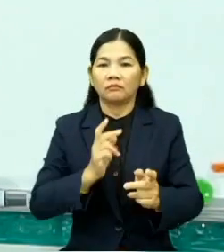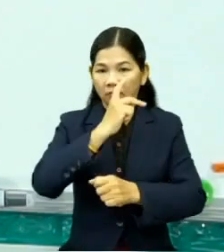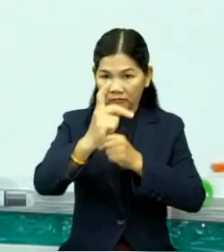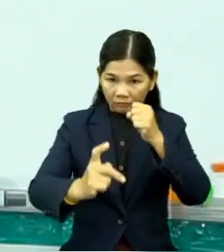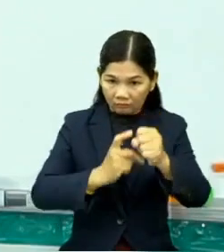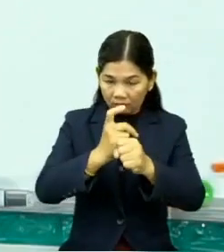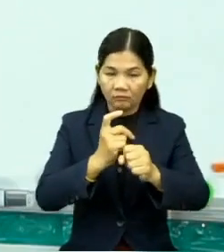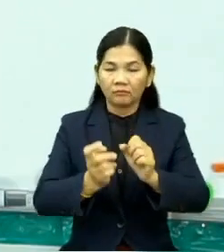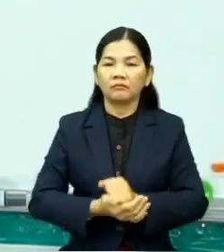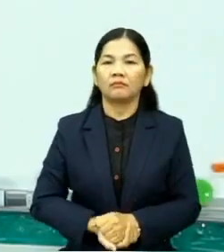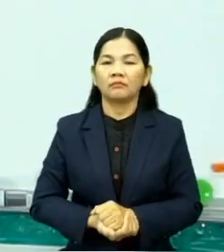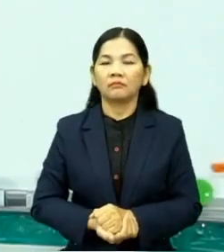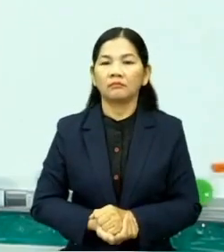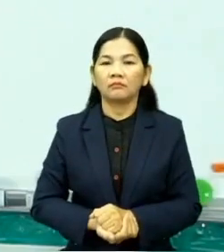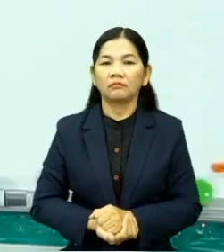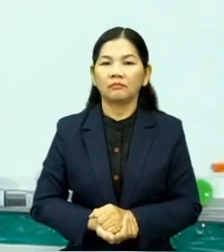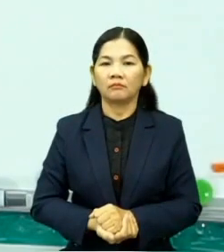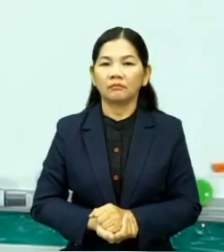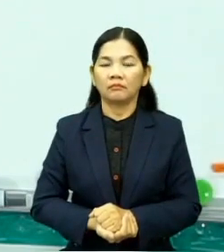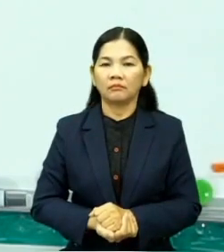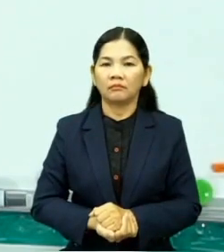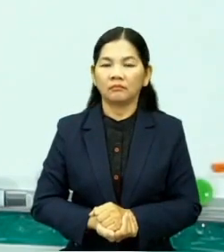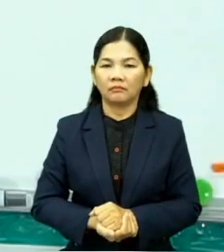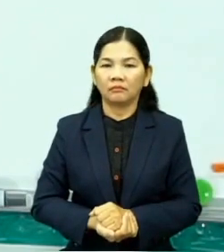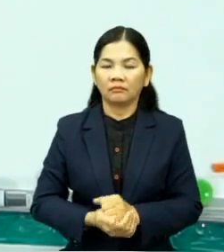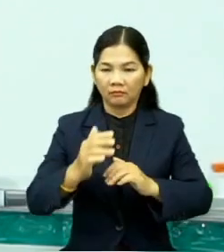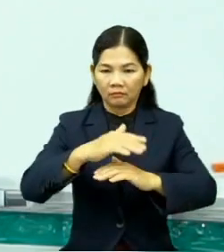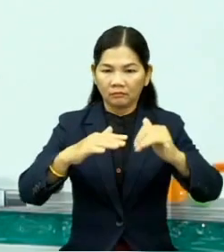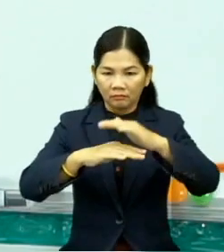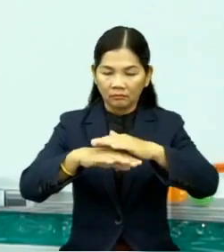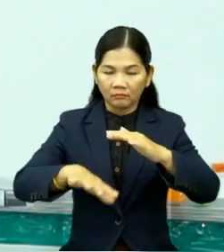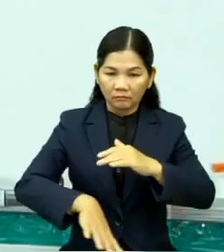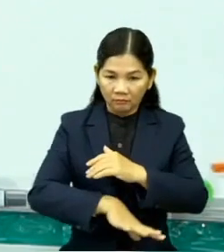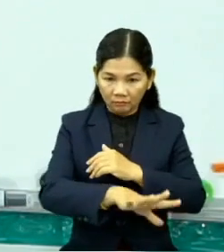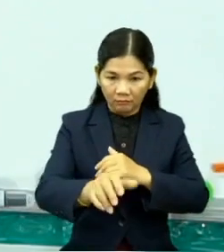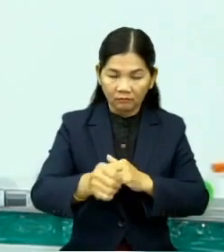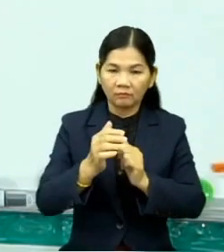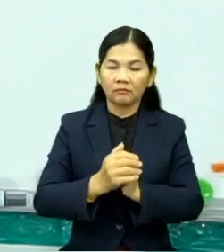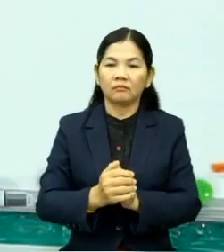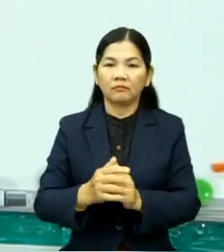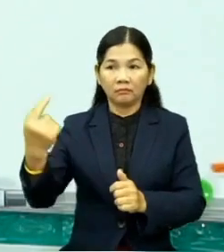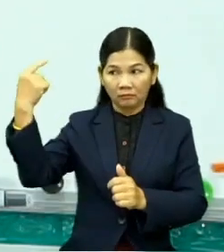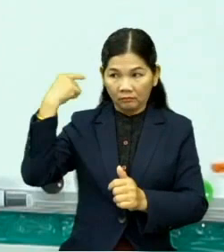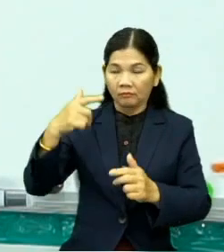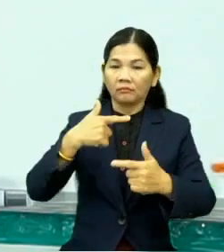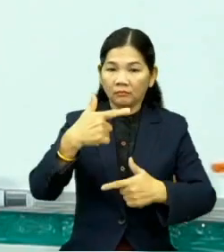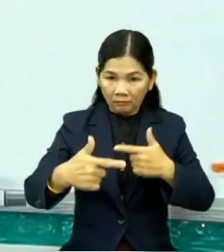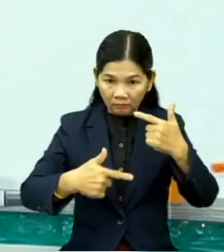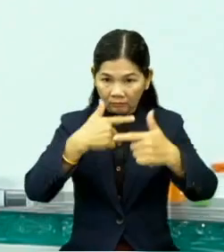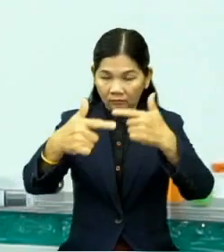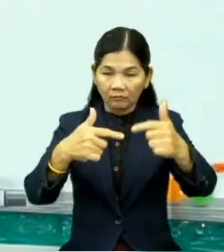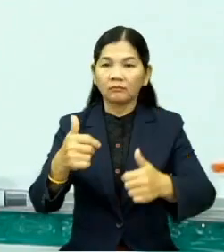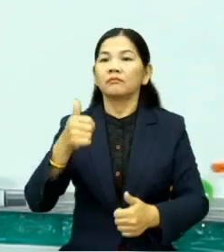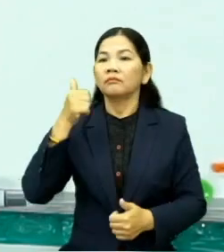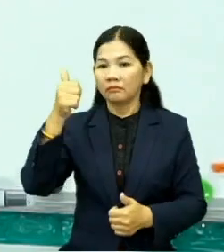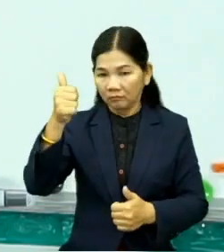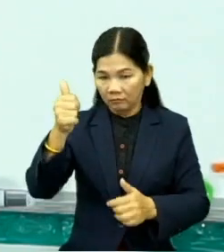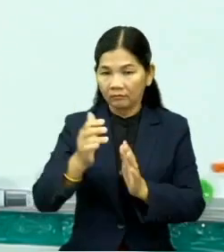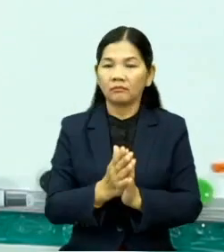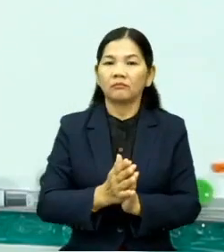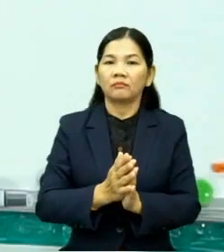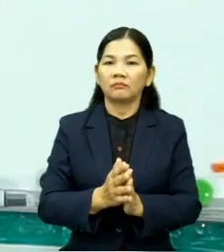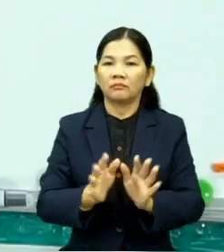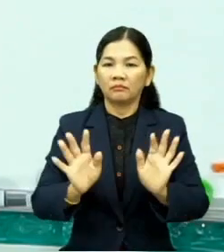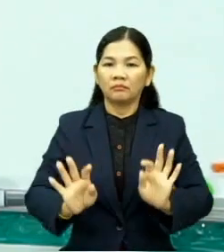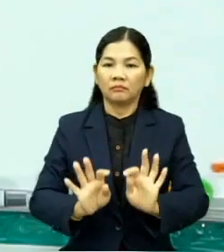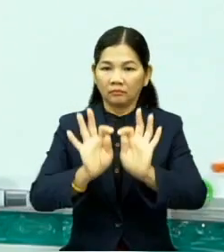សនៅស្នាដៃខ្មែរចំនួនដើមដ៏ល្អវិសេស